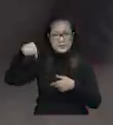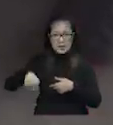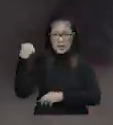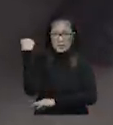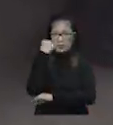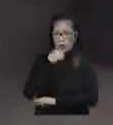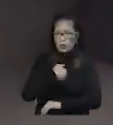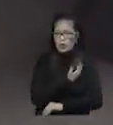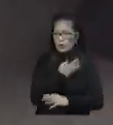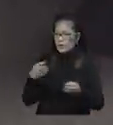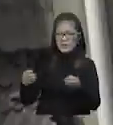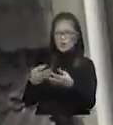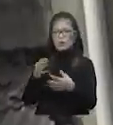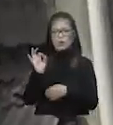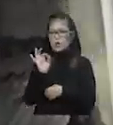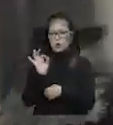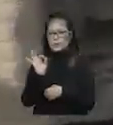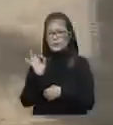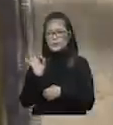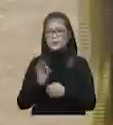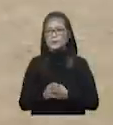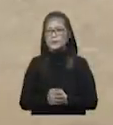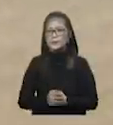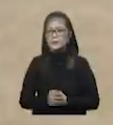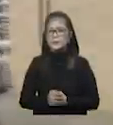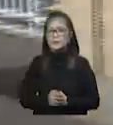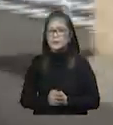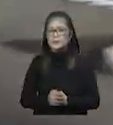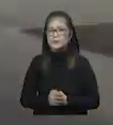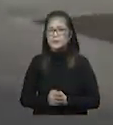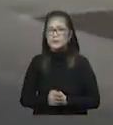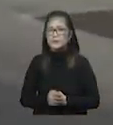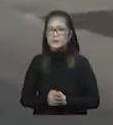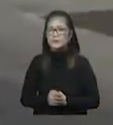belum diketahui. Dari Jakarta, Rani Sanjaya, iNews, melaporkan.